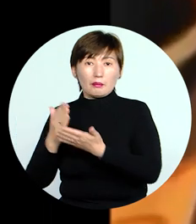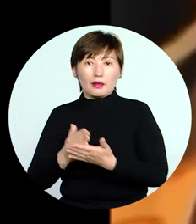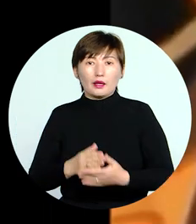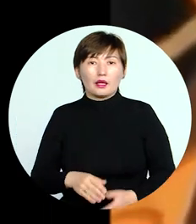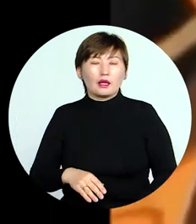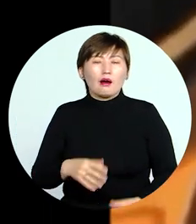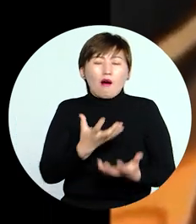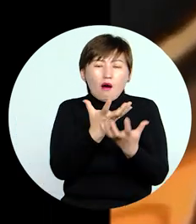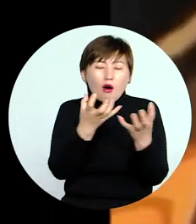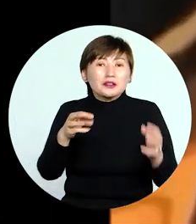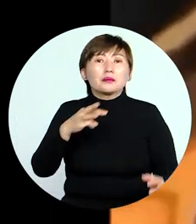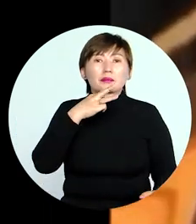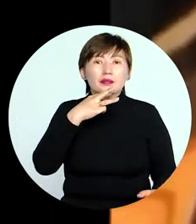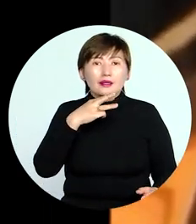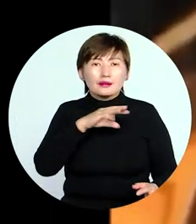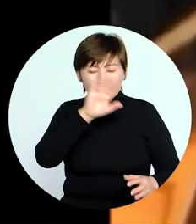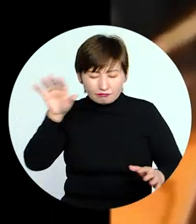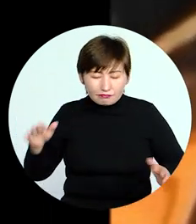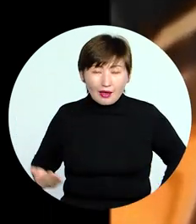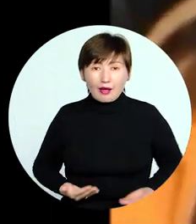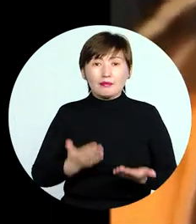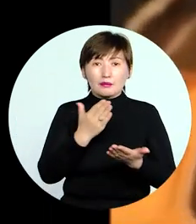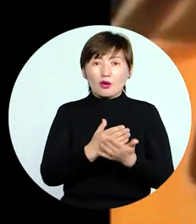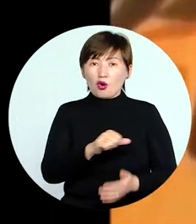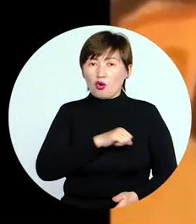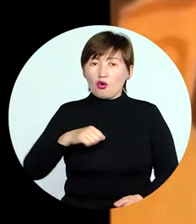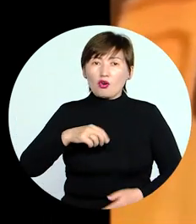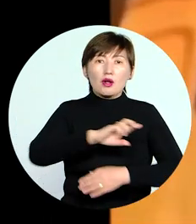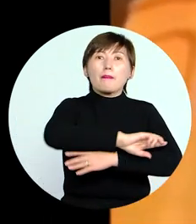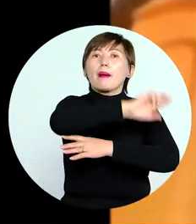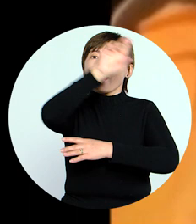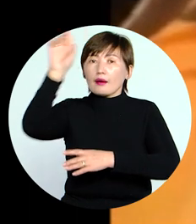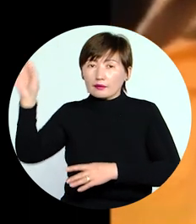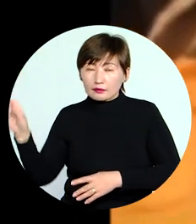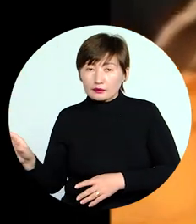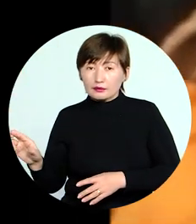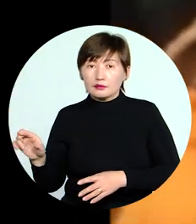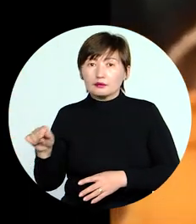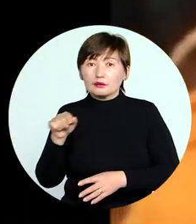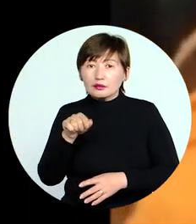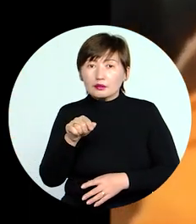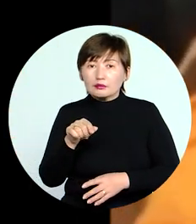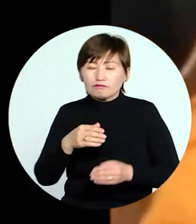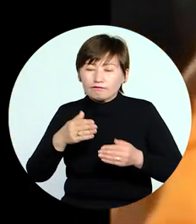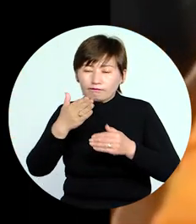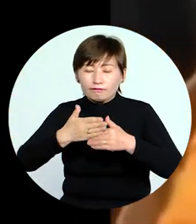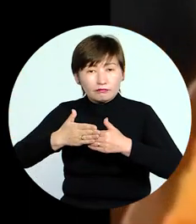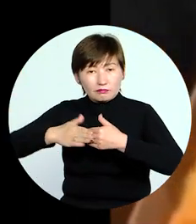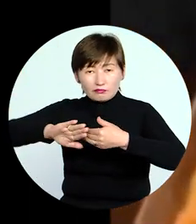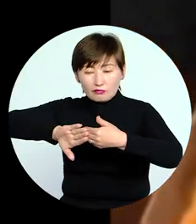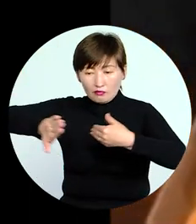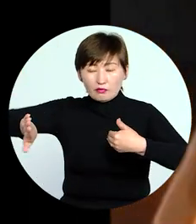Дэндүүх мэдээллийн зуунд амьдарч байгаа учраас заримдаа энэ хүн өөрөө энэ байгаль орчлолд байхаасаа бас жоохон алсраад байна удаа